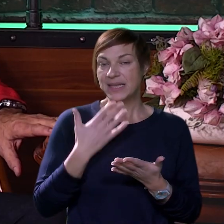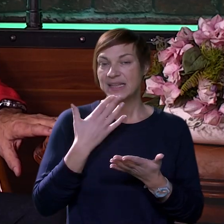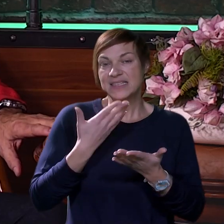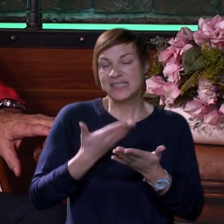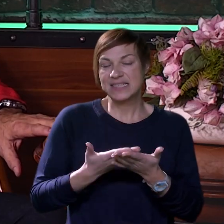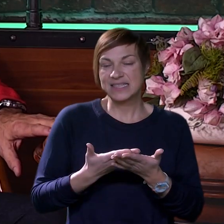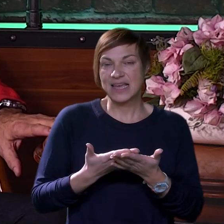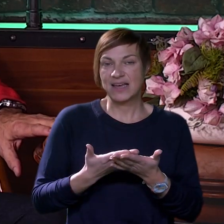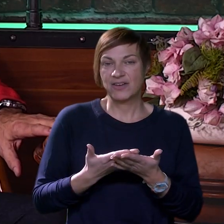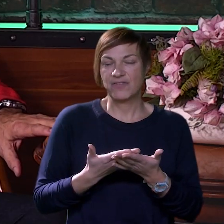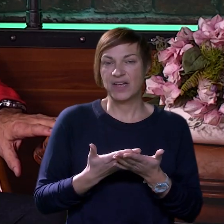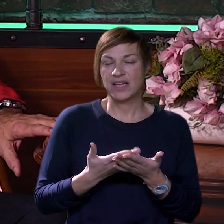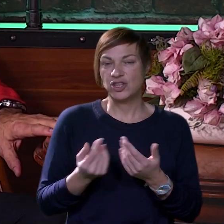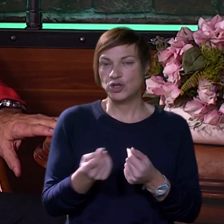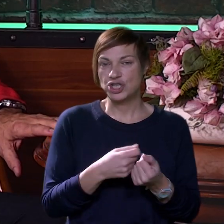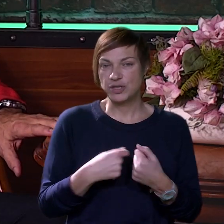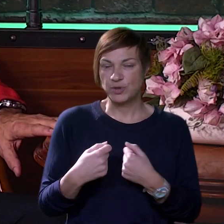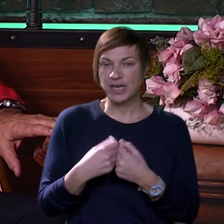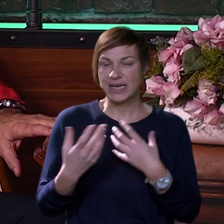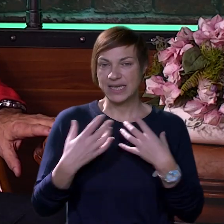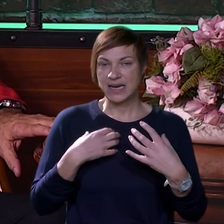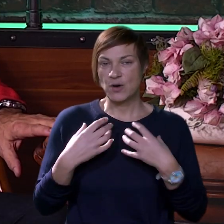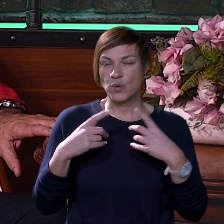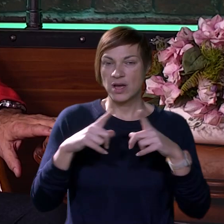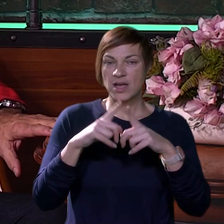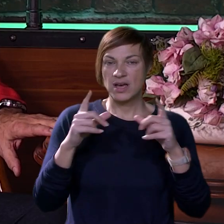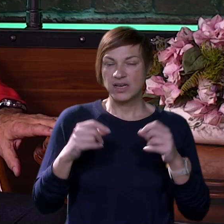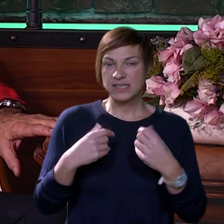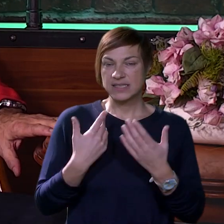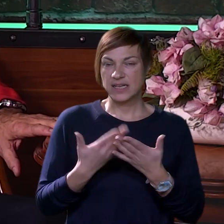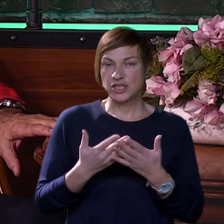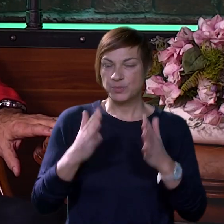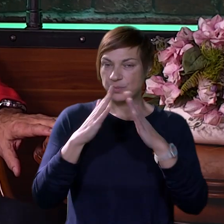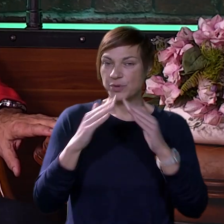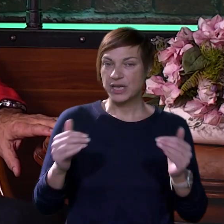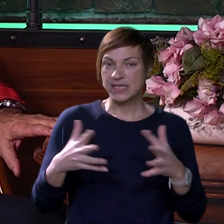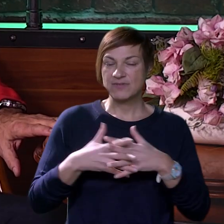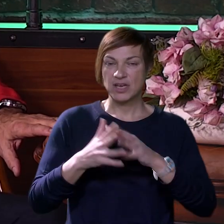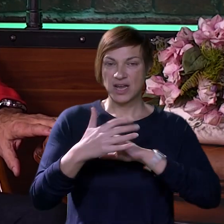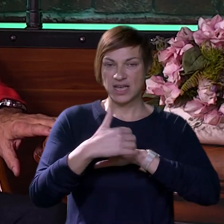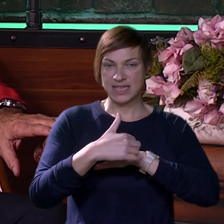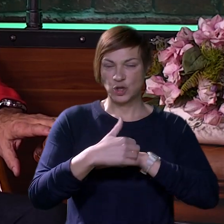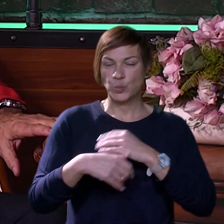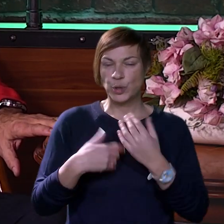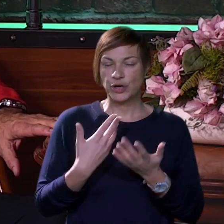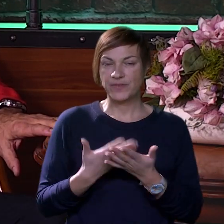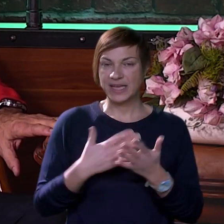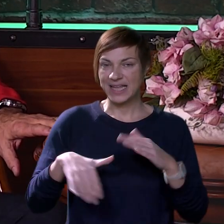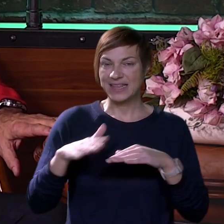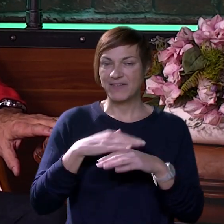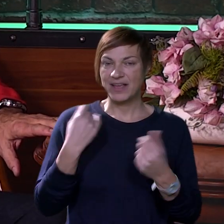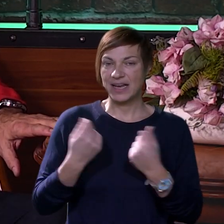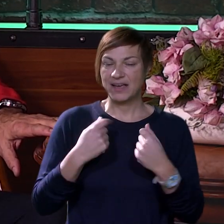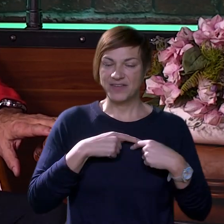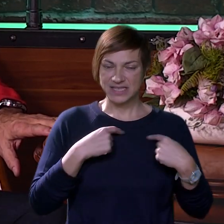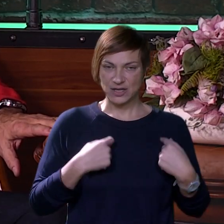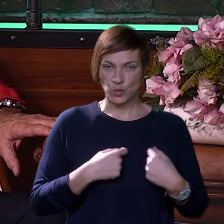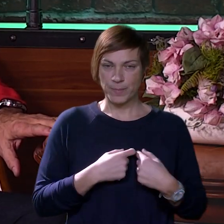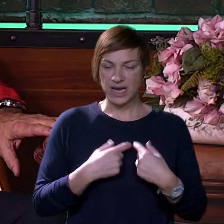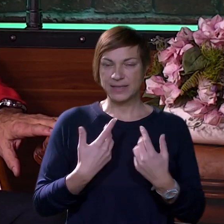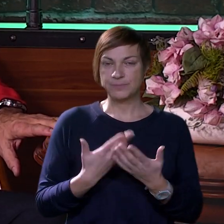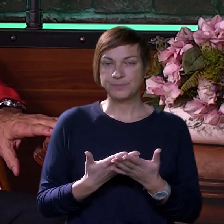način zahvala i to ćemo baš organizirati u kazalištu pod pokroviteljstvom grada Dubrovnika i to će biti jedna velika festa